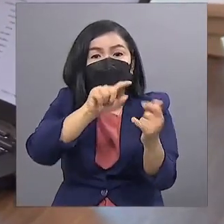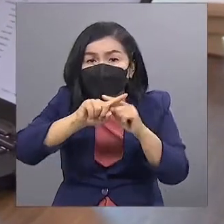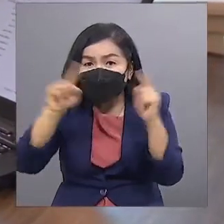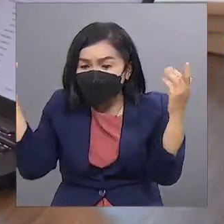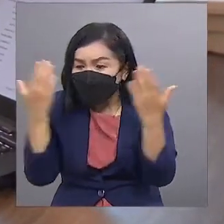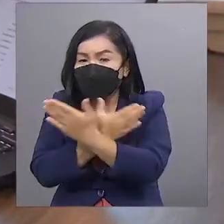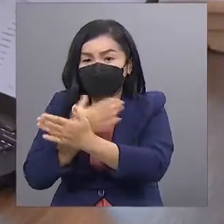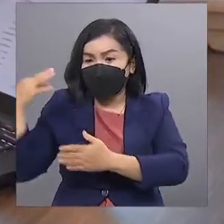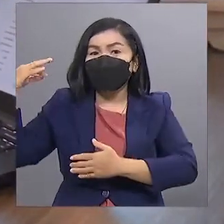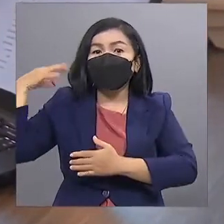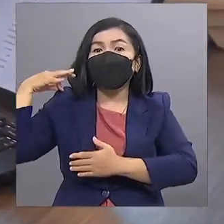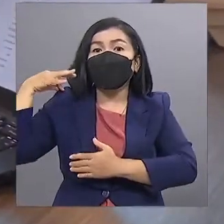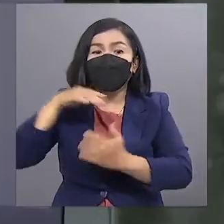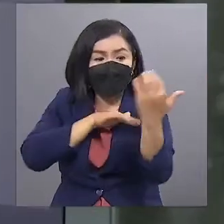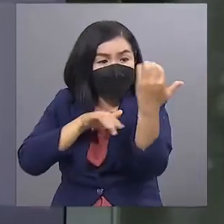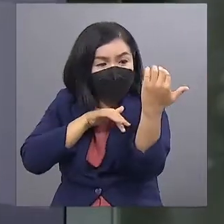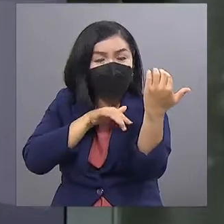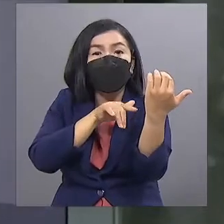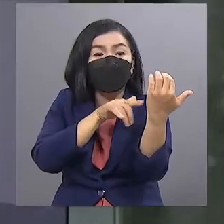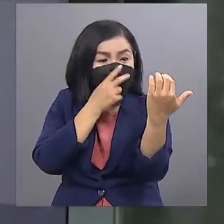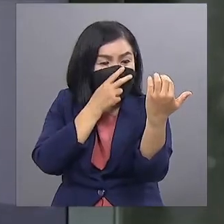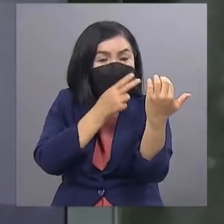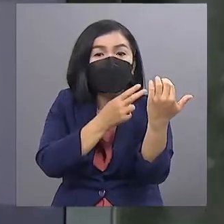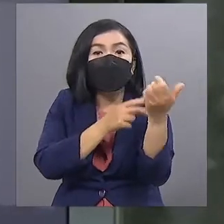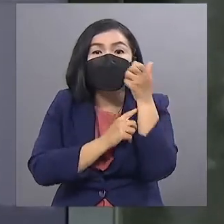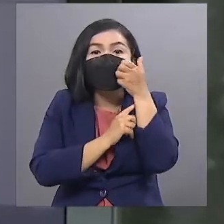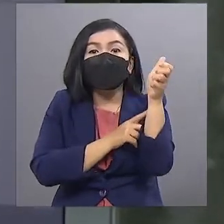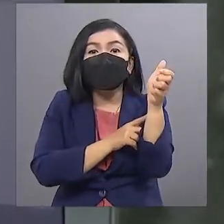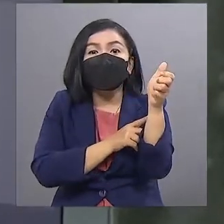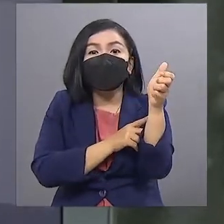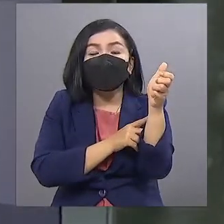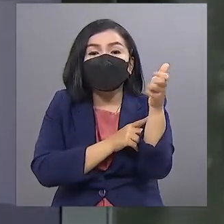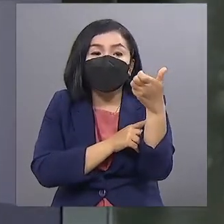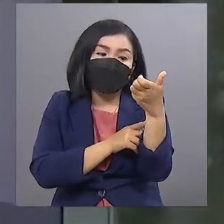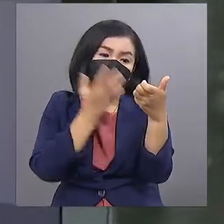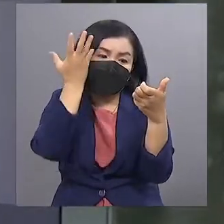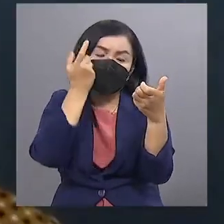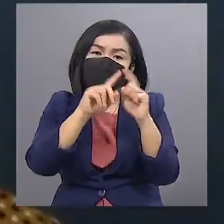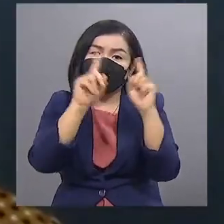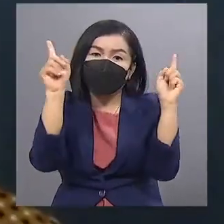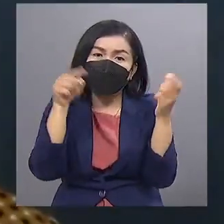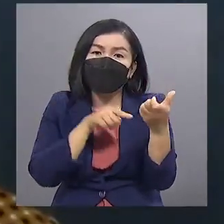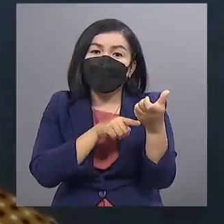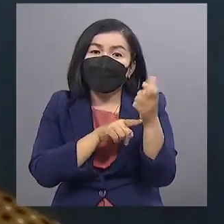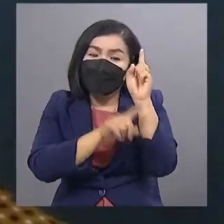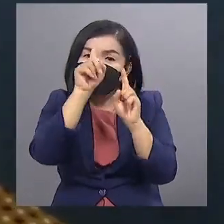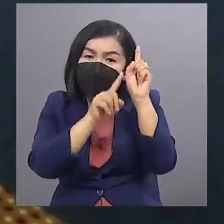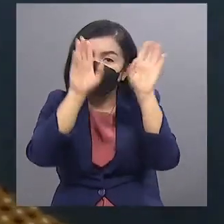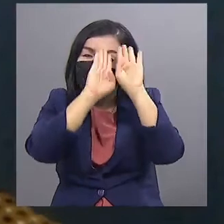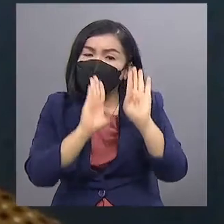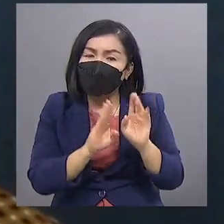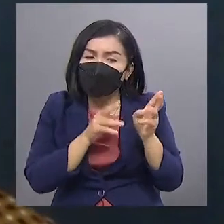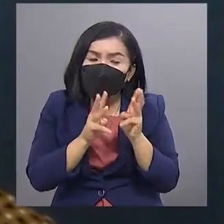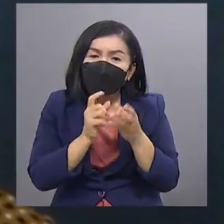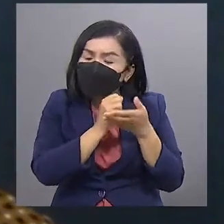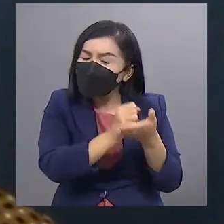ส่วของเท Gobiernoเท eure surprisedมัก็จะเป็นเครยดปกระดับหนวาเราจะประเมือนคนไ้ยังไเราจะช่วยเหือยยไเรา